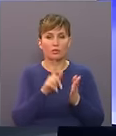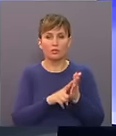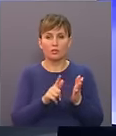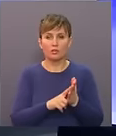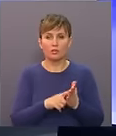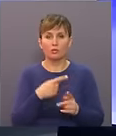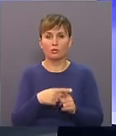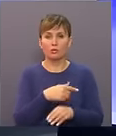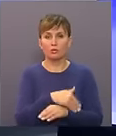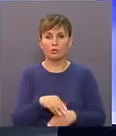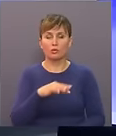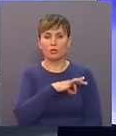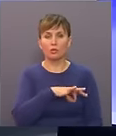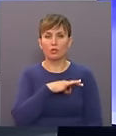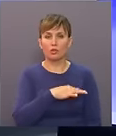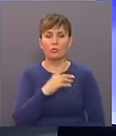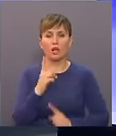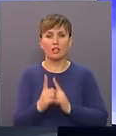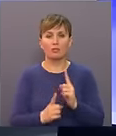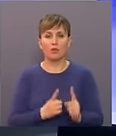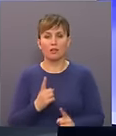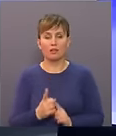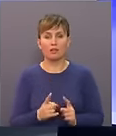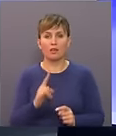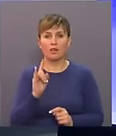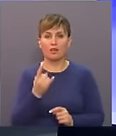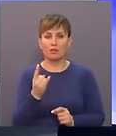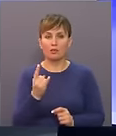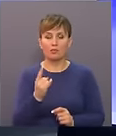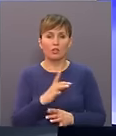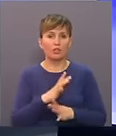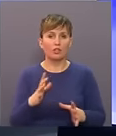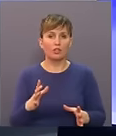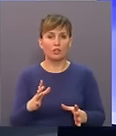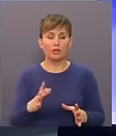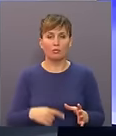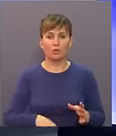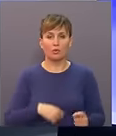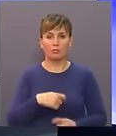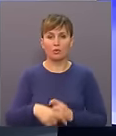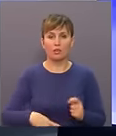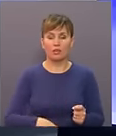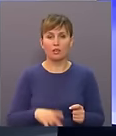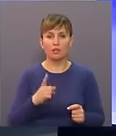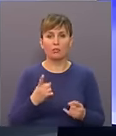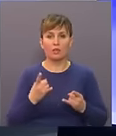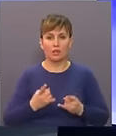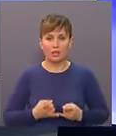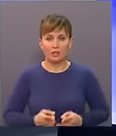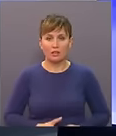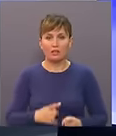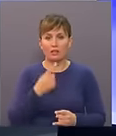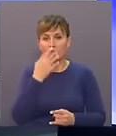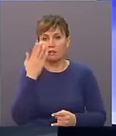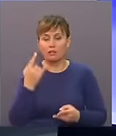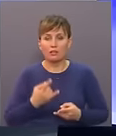районе пересечения улиц Толиби и Байтурсынова. У младенца не была перевязана пуповина. Ребенка, пролежавшего несколько часов